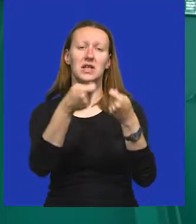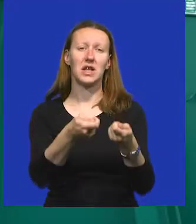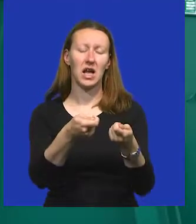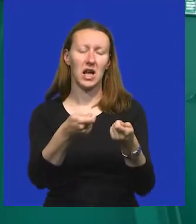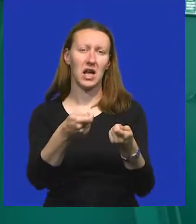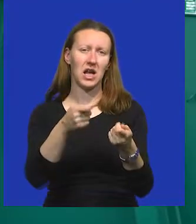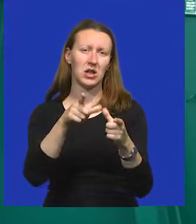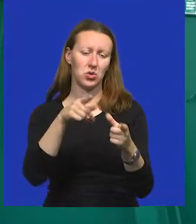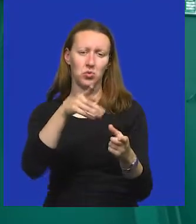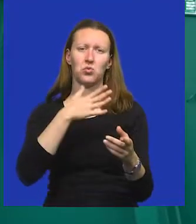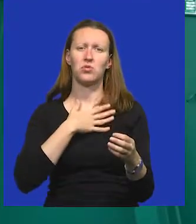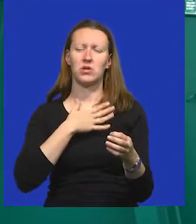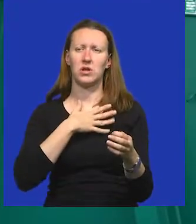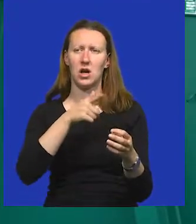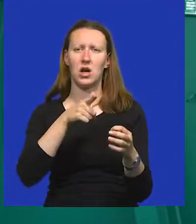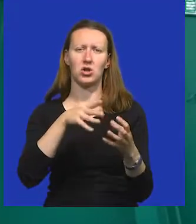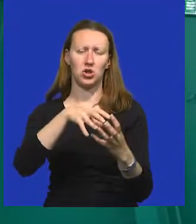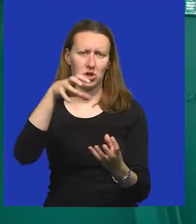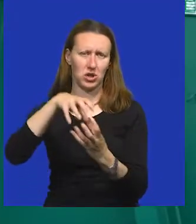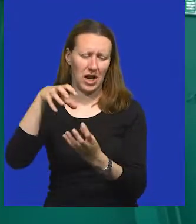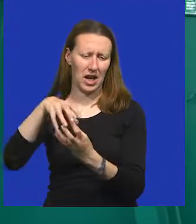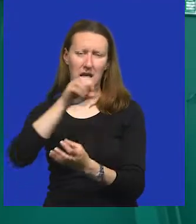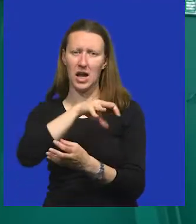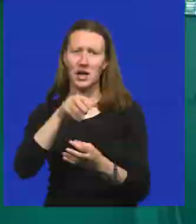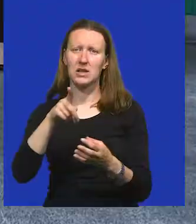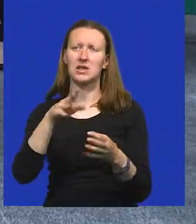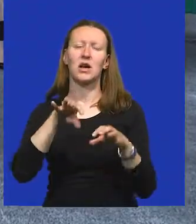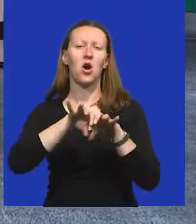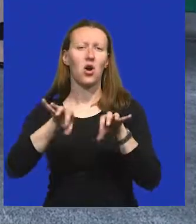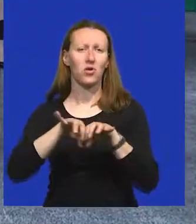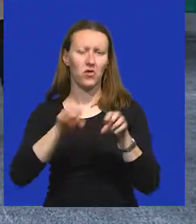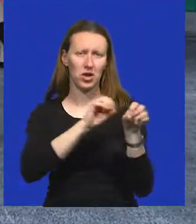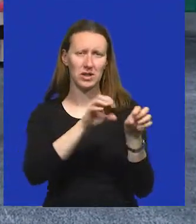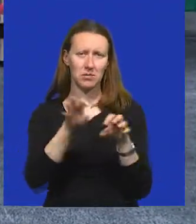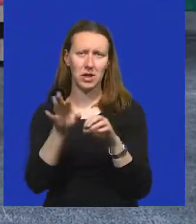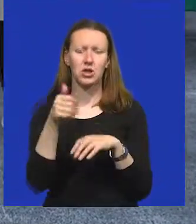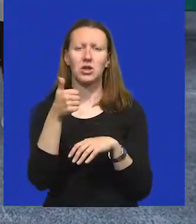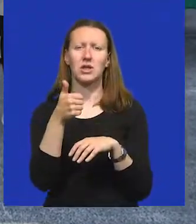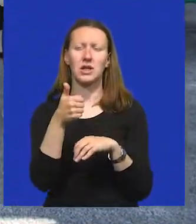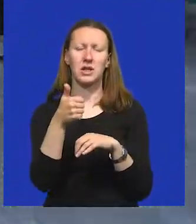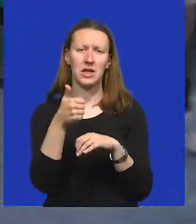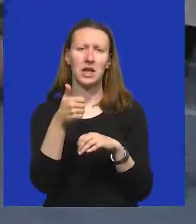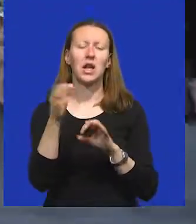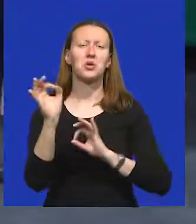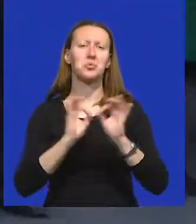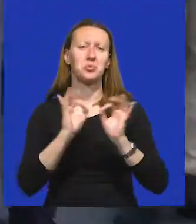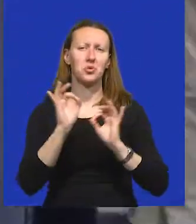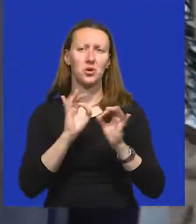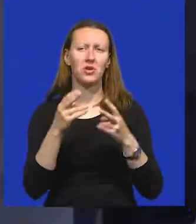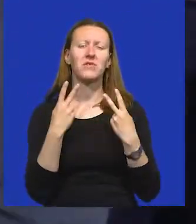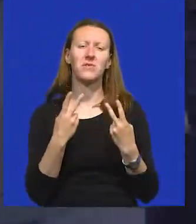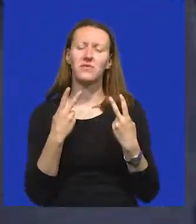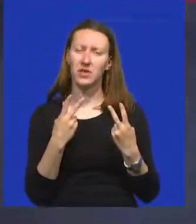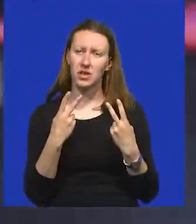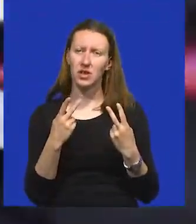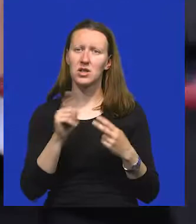consegnare direttamente alla nostra contrada. La raccolta differenziata è un progetto